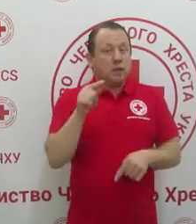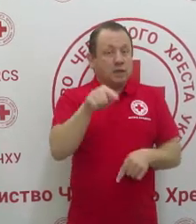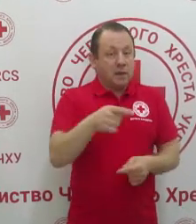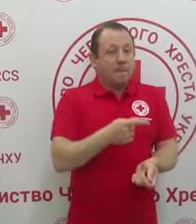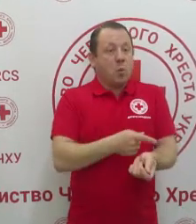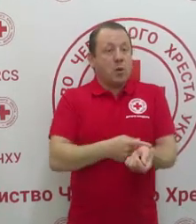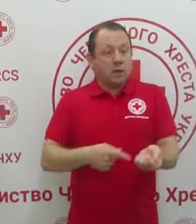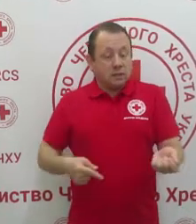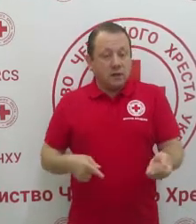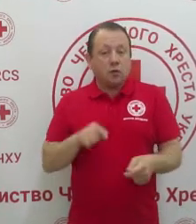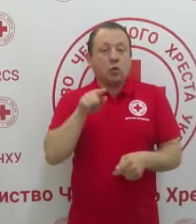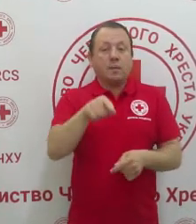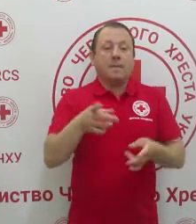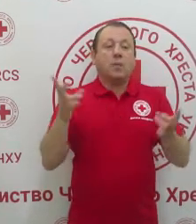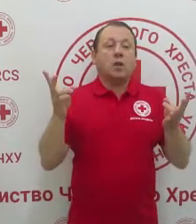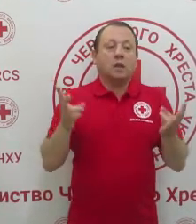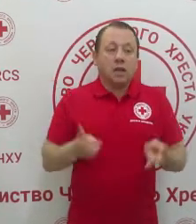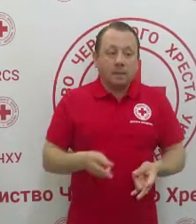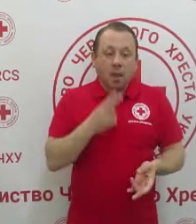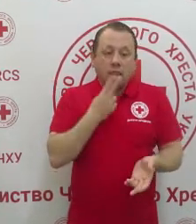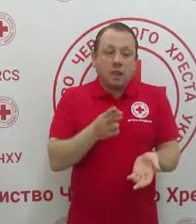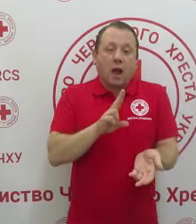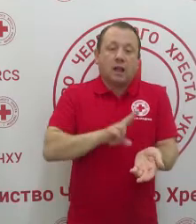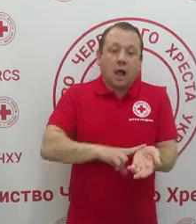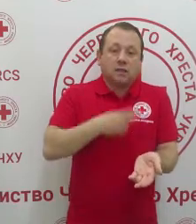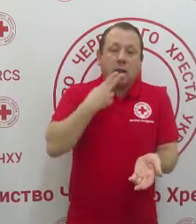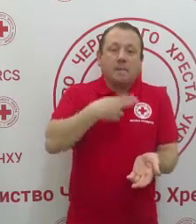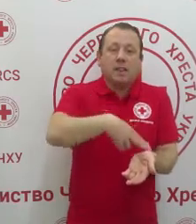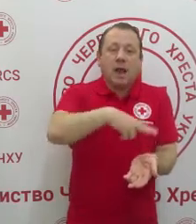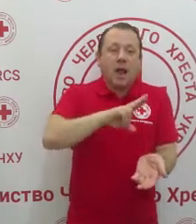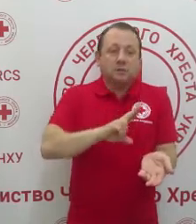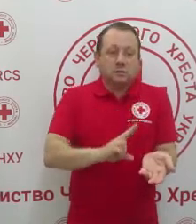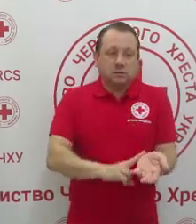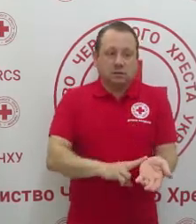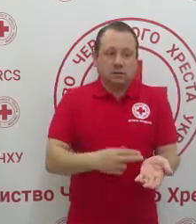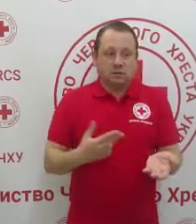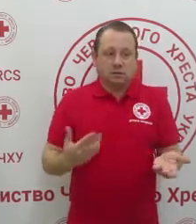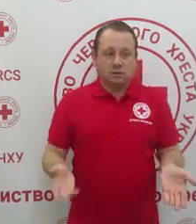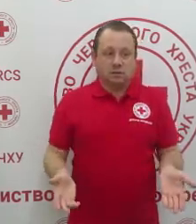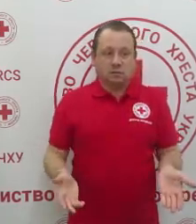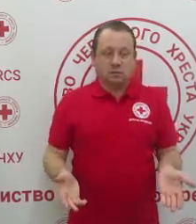Якщо ти порізався, то тобі потрібно накласти пластир.